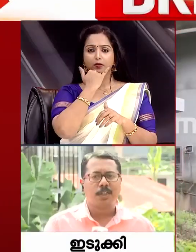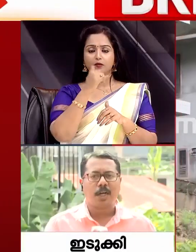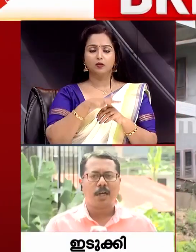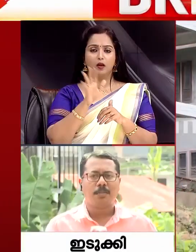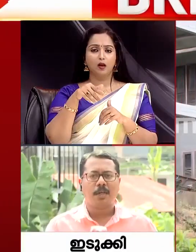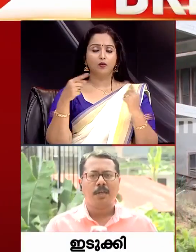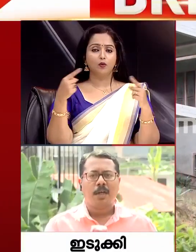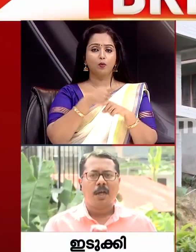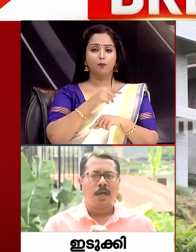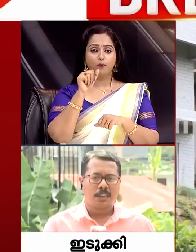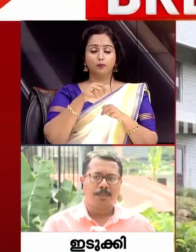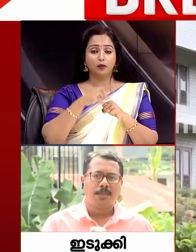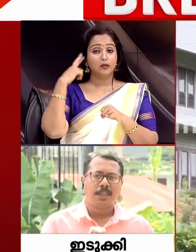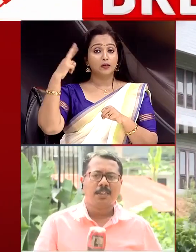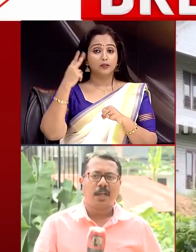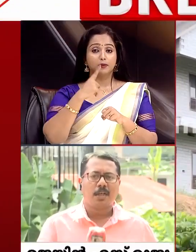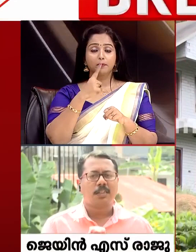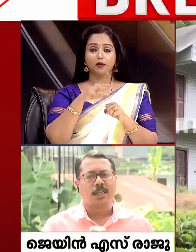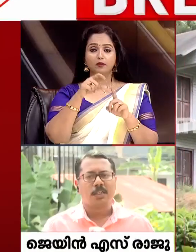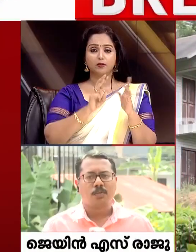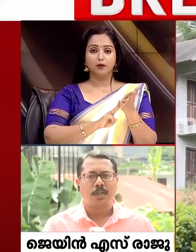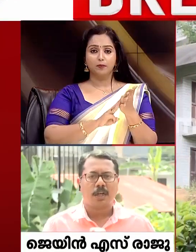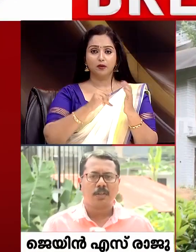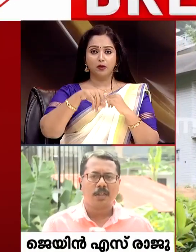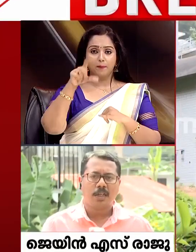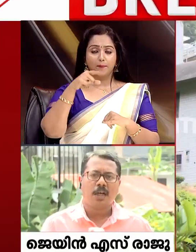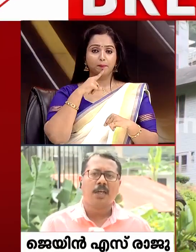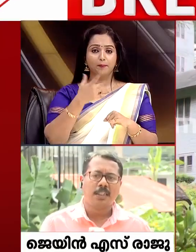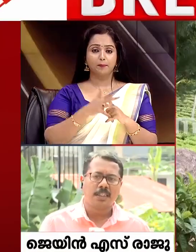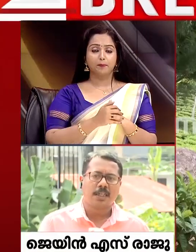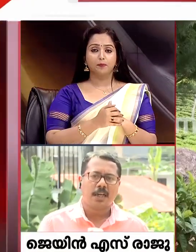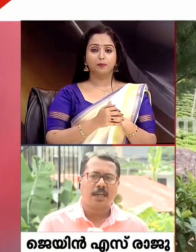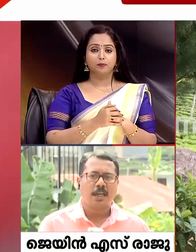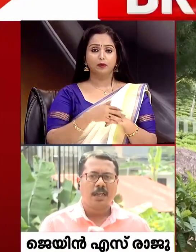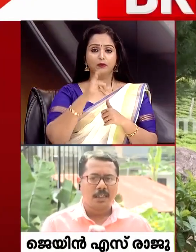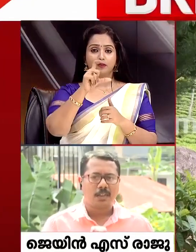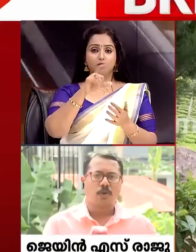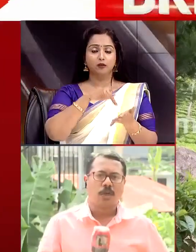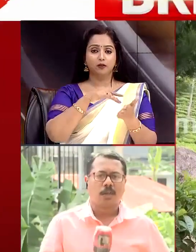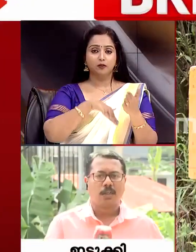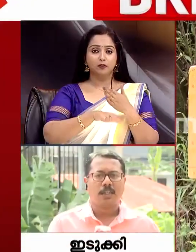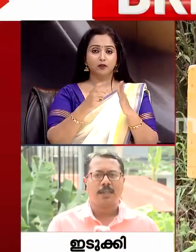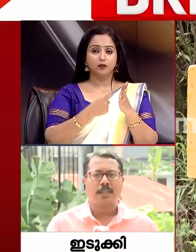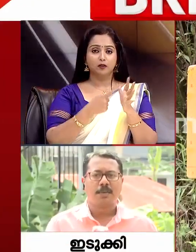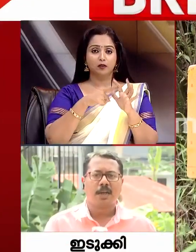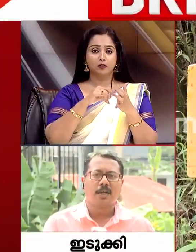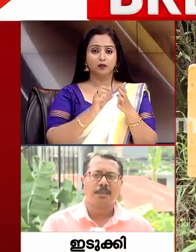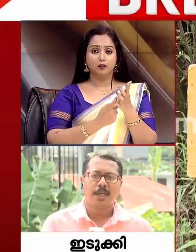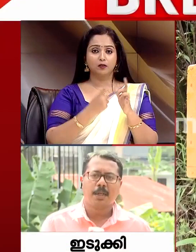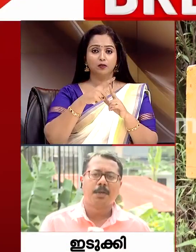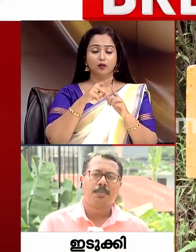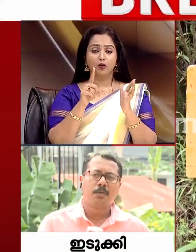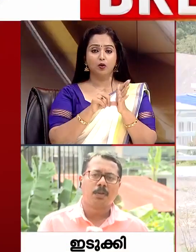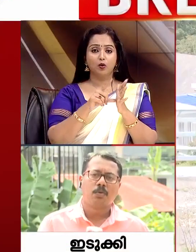ശ്രമിച്ചു. ഇതിന് കാരണമായി സി പി എം ഇടുക്കി ജില്ലാ സെക്രട്ടറി ചൂണ്ടിക്കാട്ടുന്നത് ഈ ചിന്നക്കനാലിലെ ഈ റിസോർട്ടാണ്, ഇതിൻ്റെ